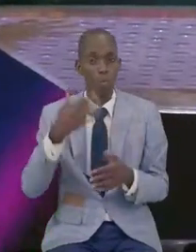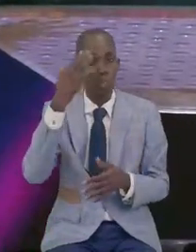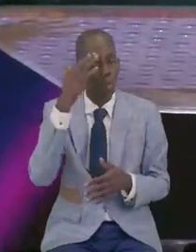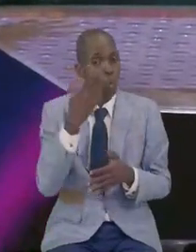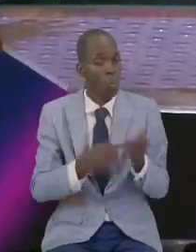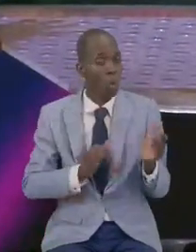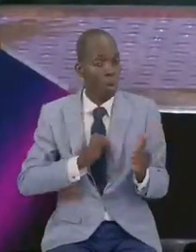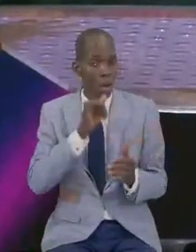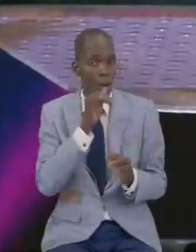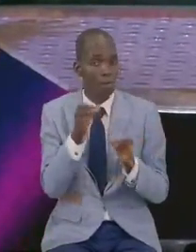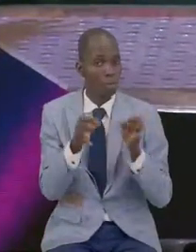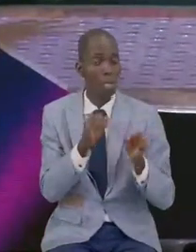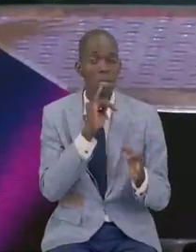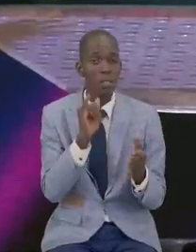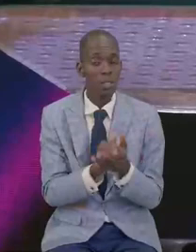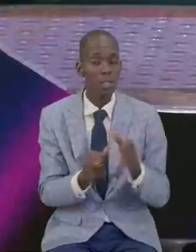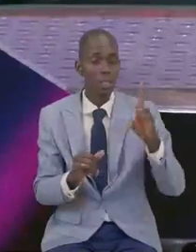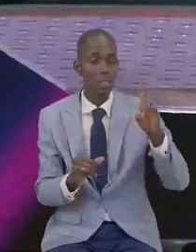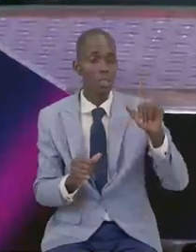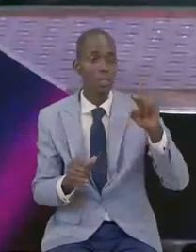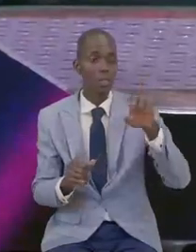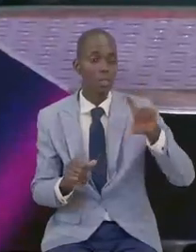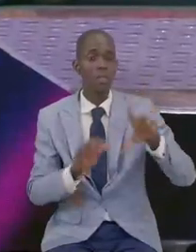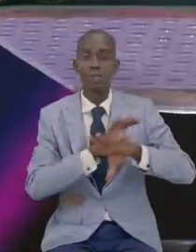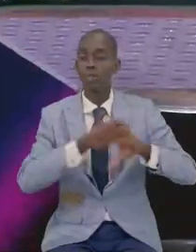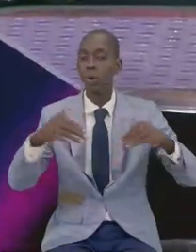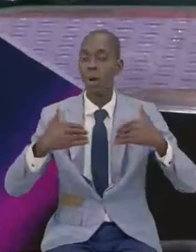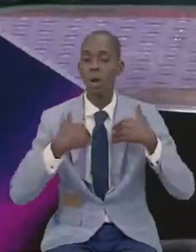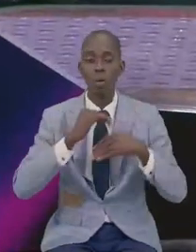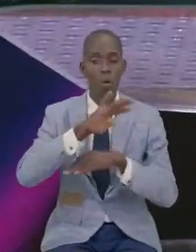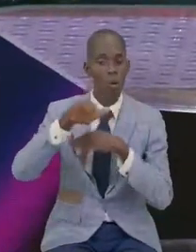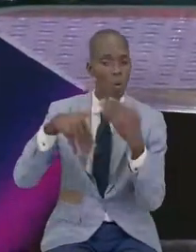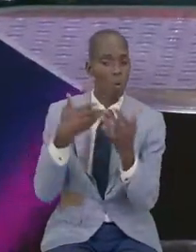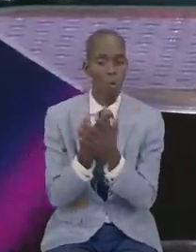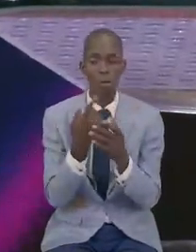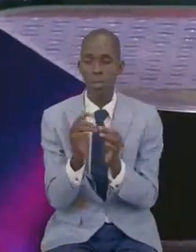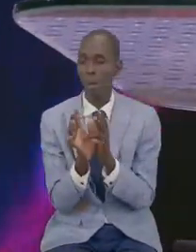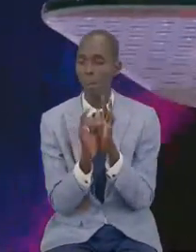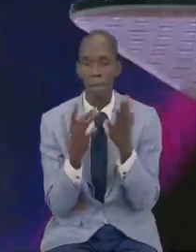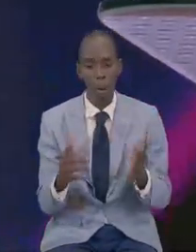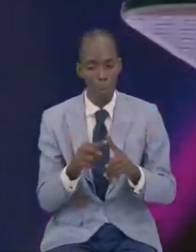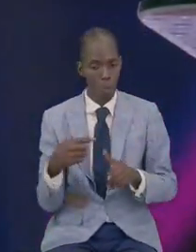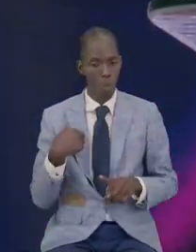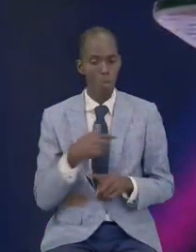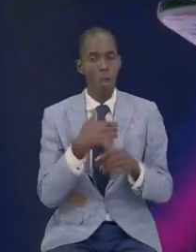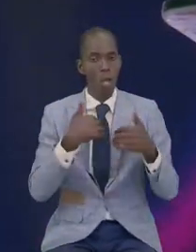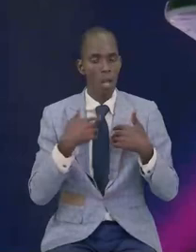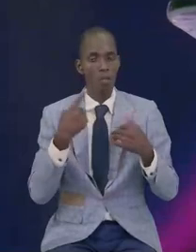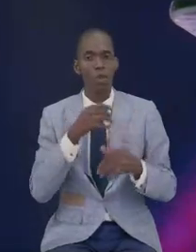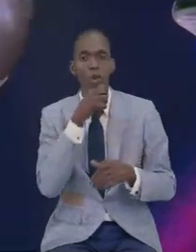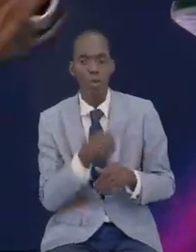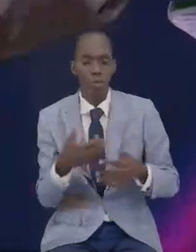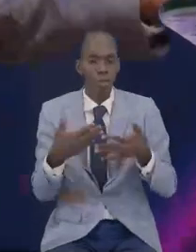Ce que je dis, c'est que Daniel n'avait pas toute la Bible, mais nous avons toute la Bible. Et nous avons l'Esprit de Dieu